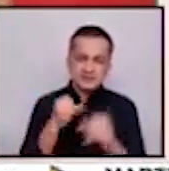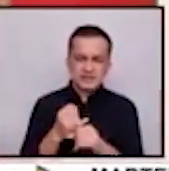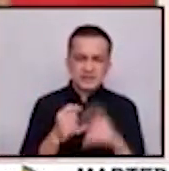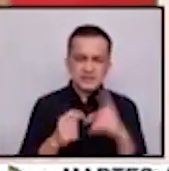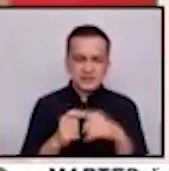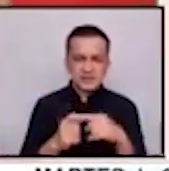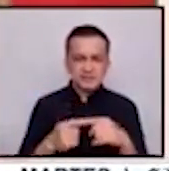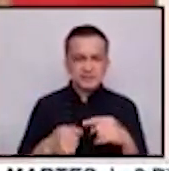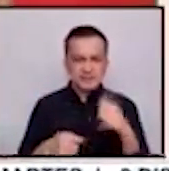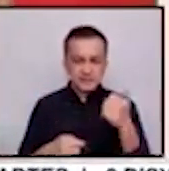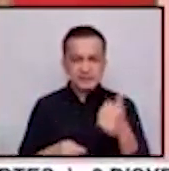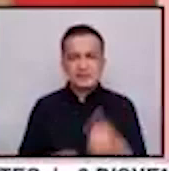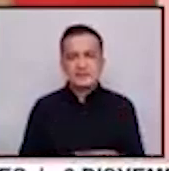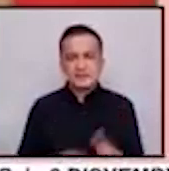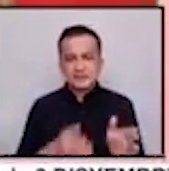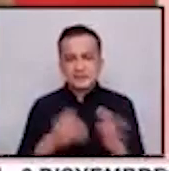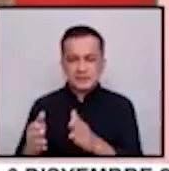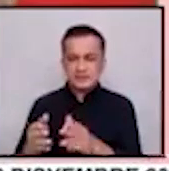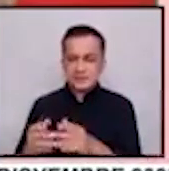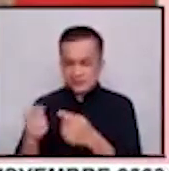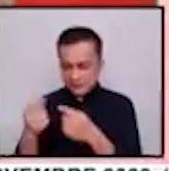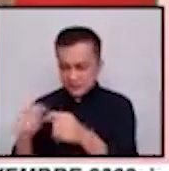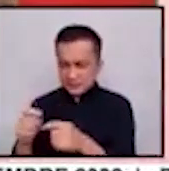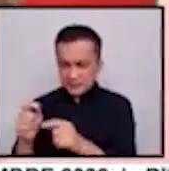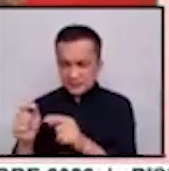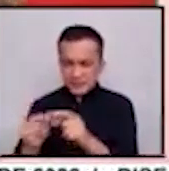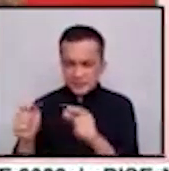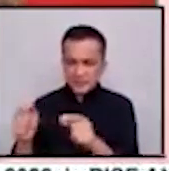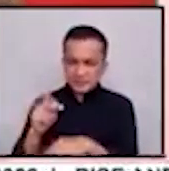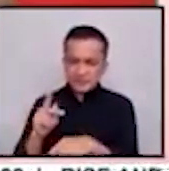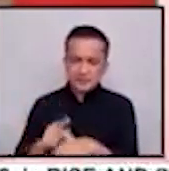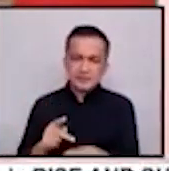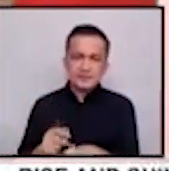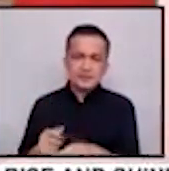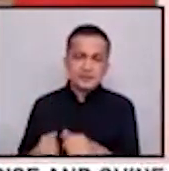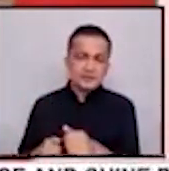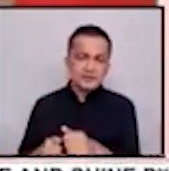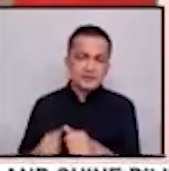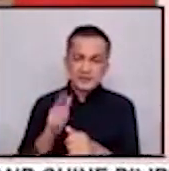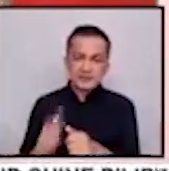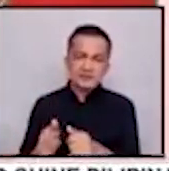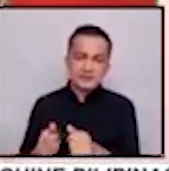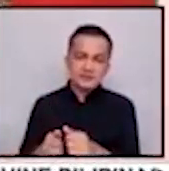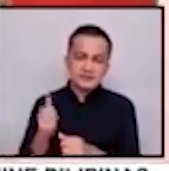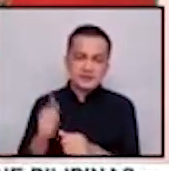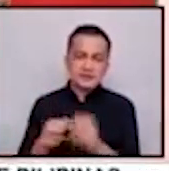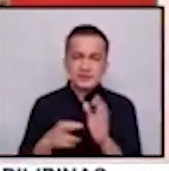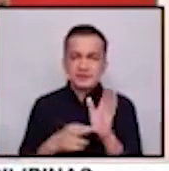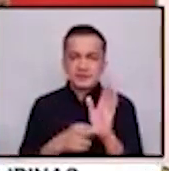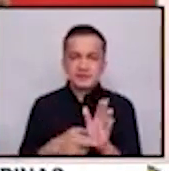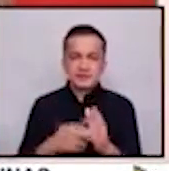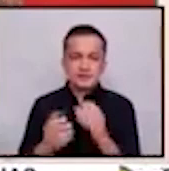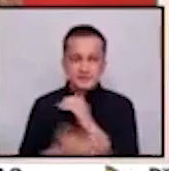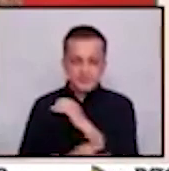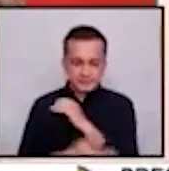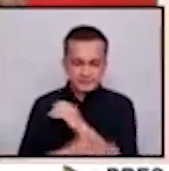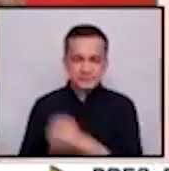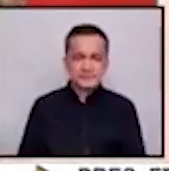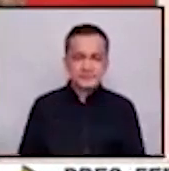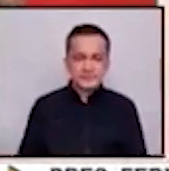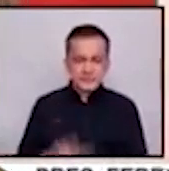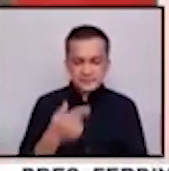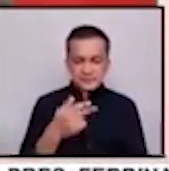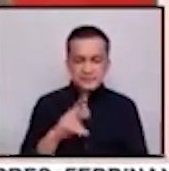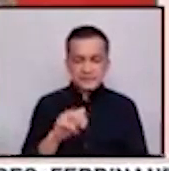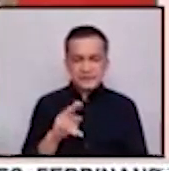that, nag-audition agad ako for Mr. Grand Philippines. And luckily, ito na nga yung dream ko to represent our country. And Mr. Grand International,